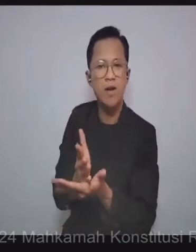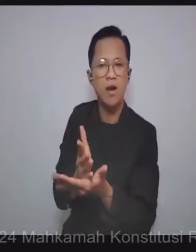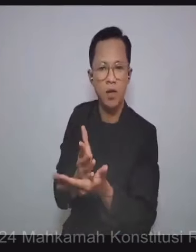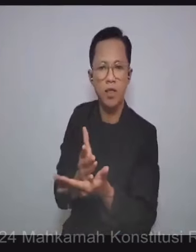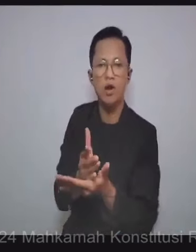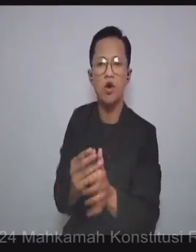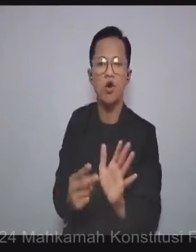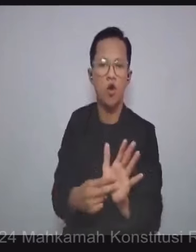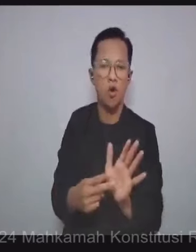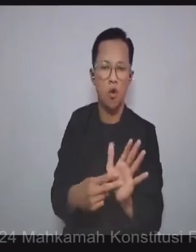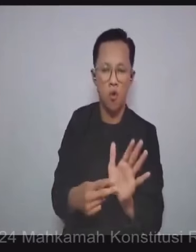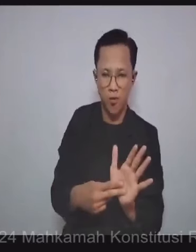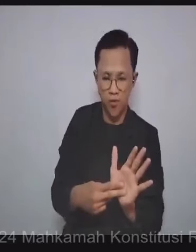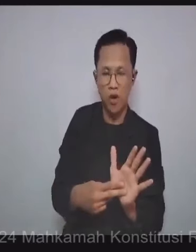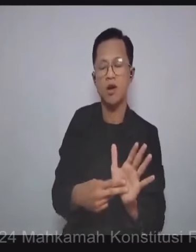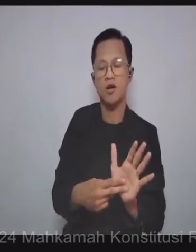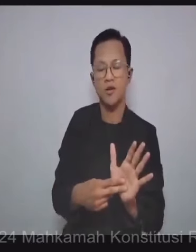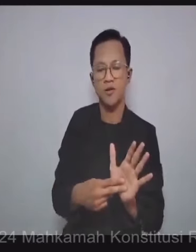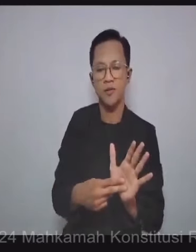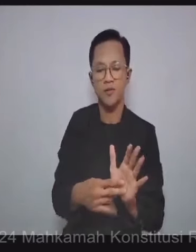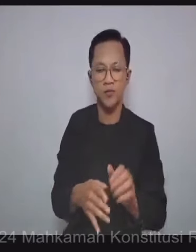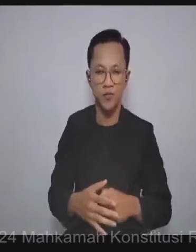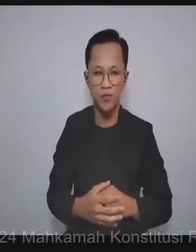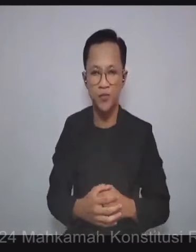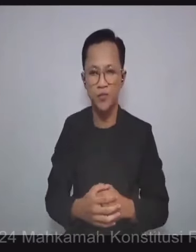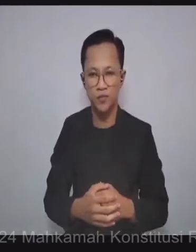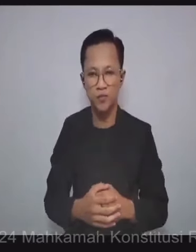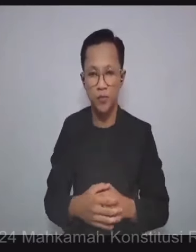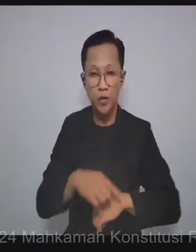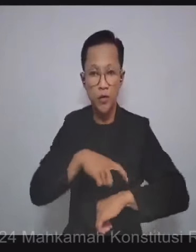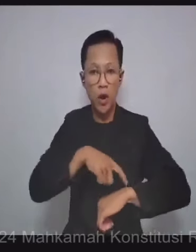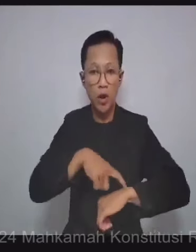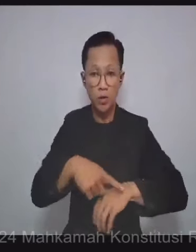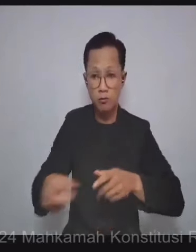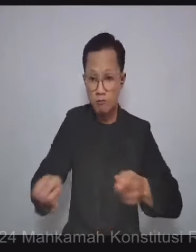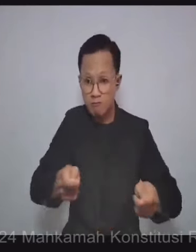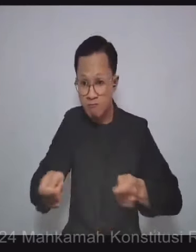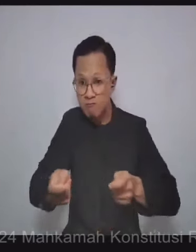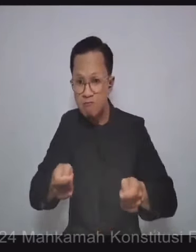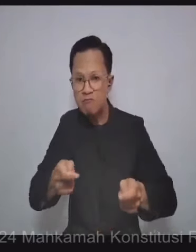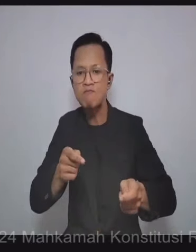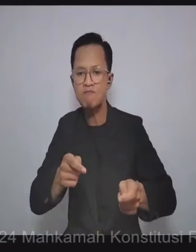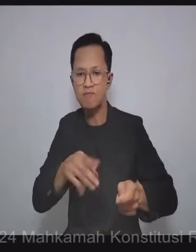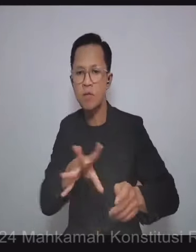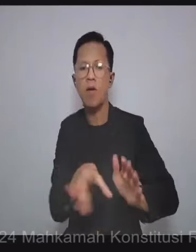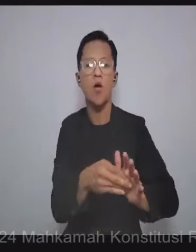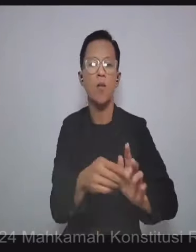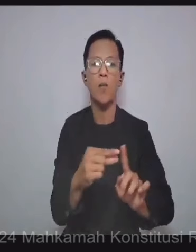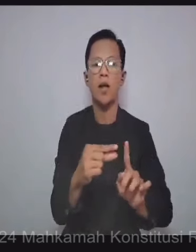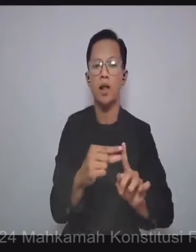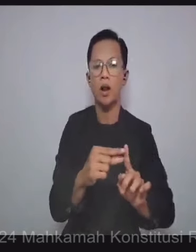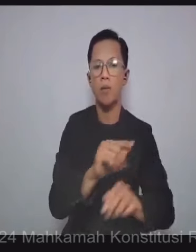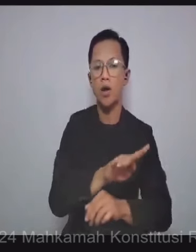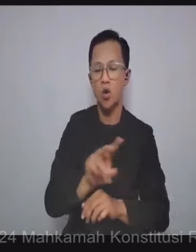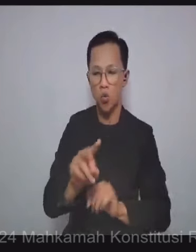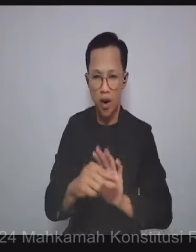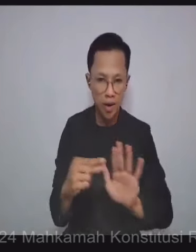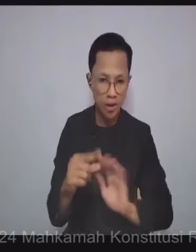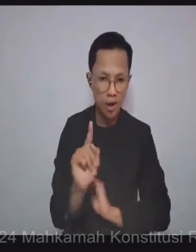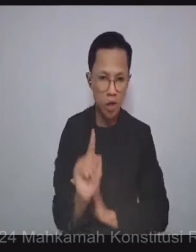urut Pasangan calon tersebut pengaturan waktu verifikasi ini pun juga diatur dalam pasal 42 ayat